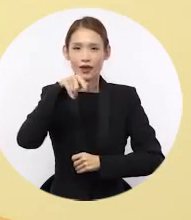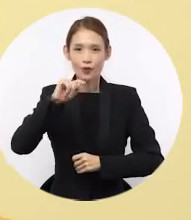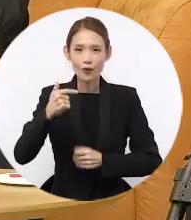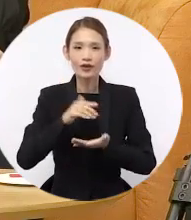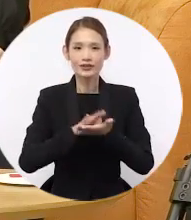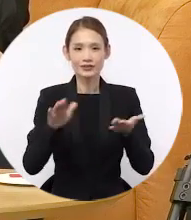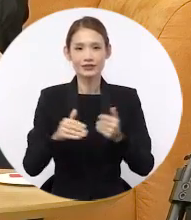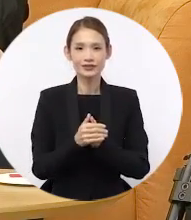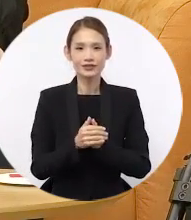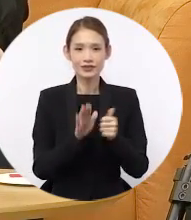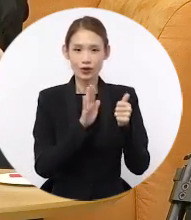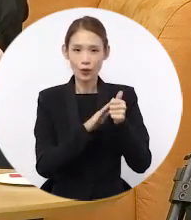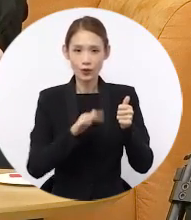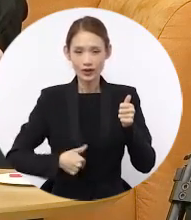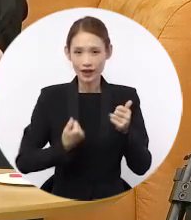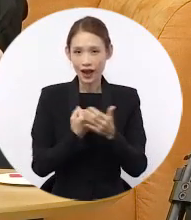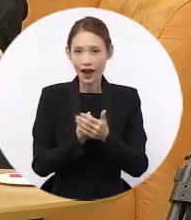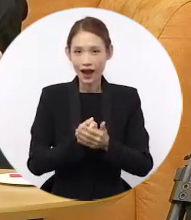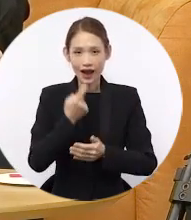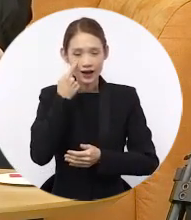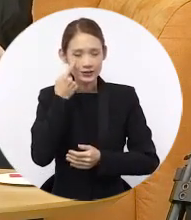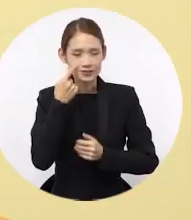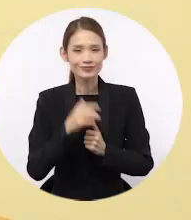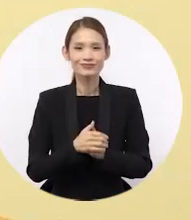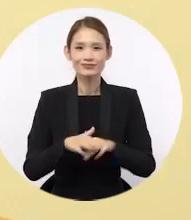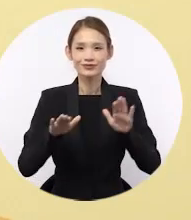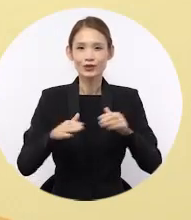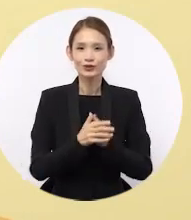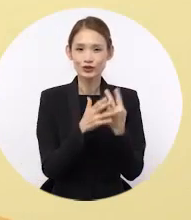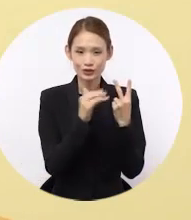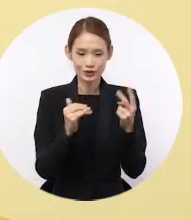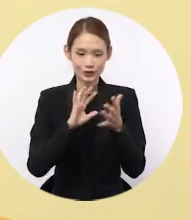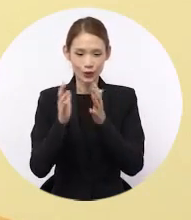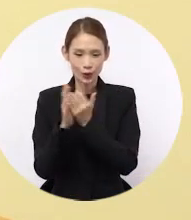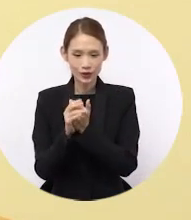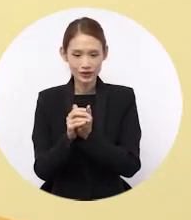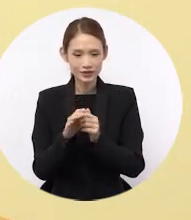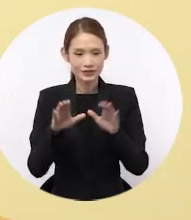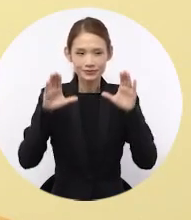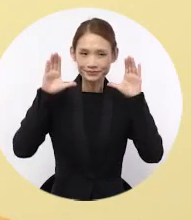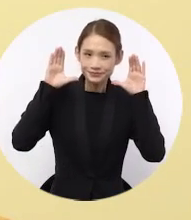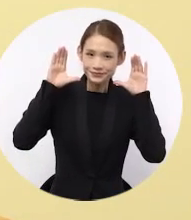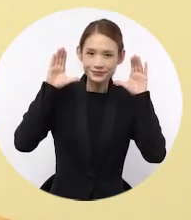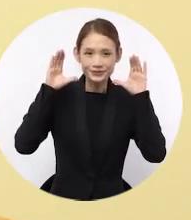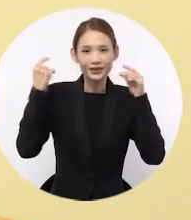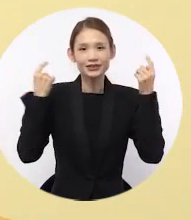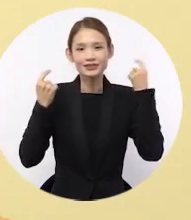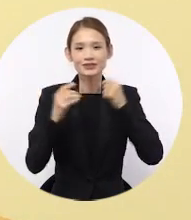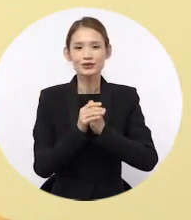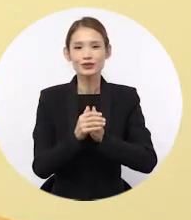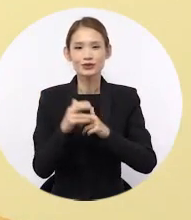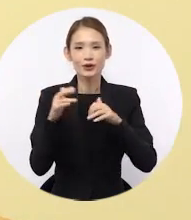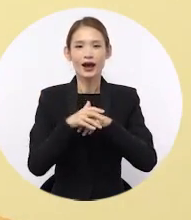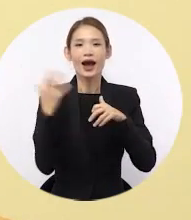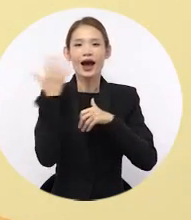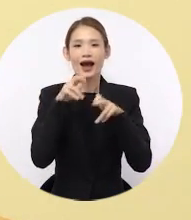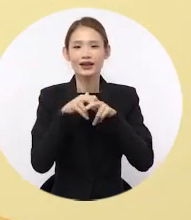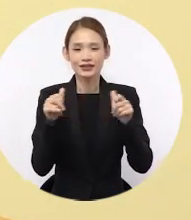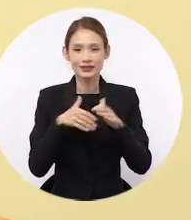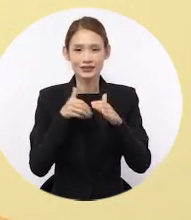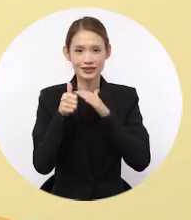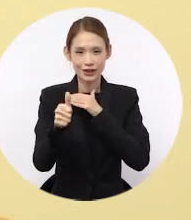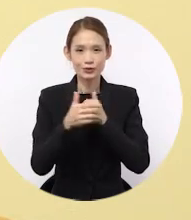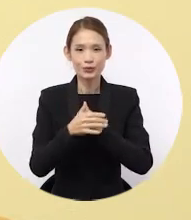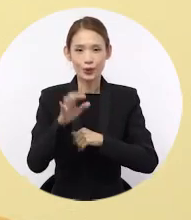김연이라고 합니다. 네. 어, 네. 이현 학생 오늘 각오도 부탁드릴게요. 네, 저는 오늘 두 분의 토론을 열심히 들으면서 비장애 학생을 대표해서 나온